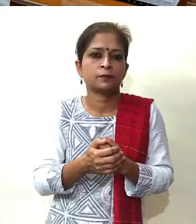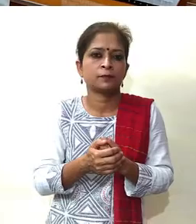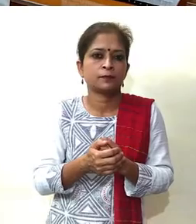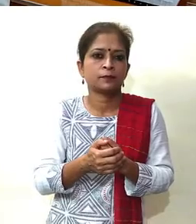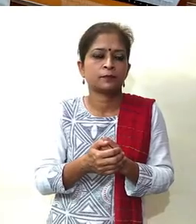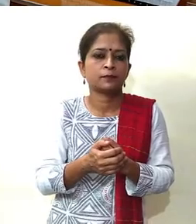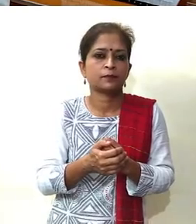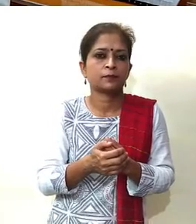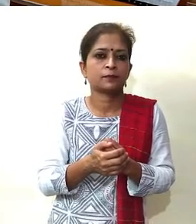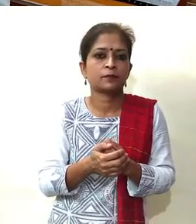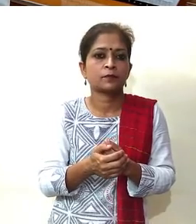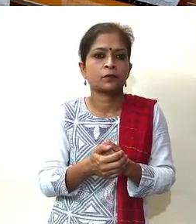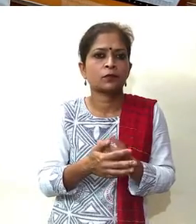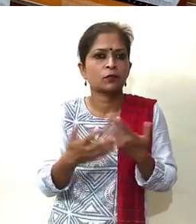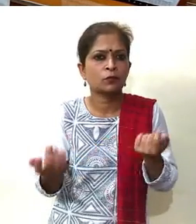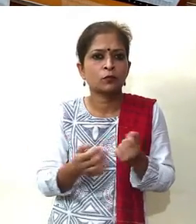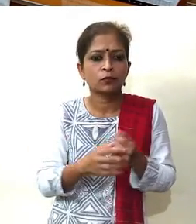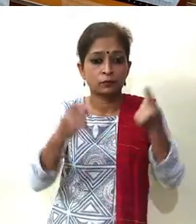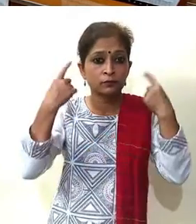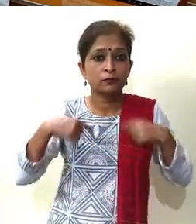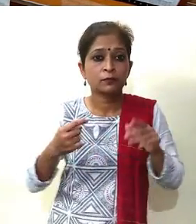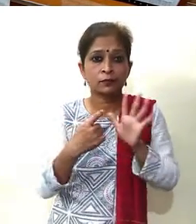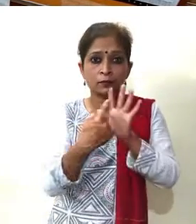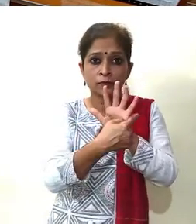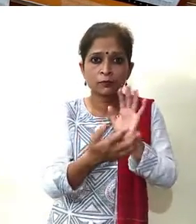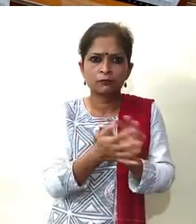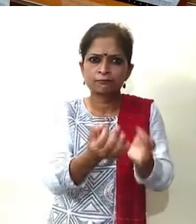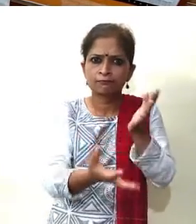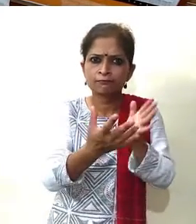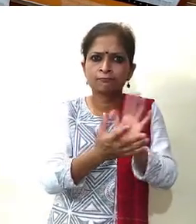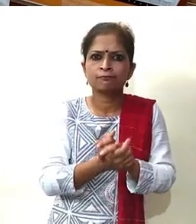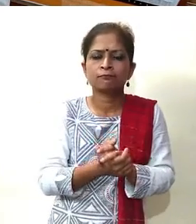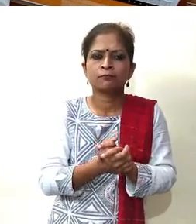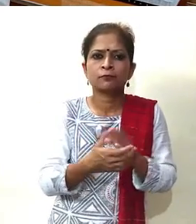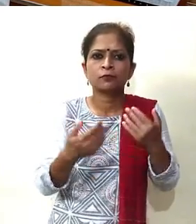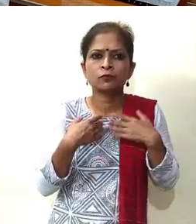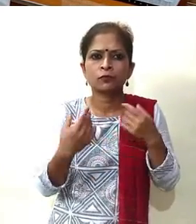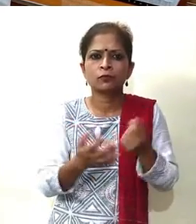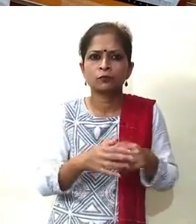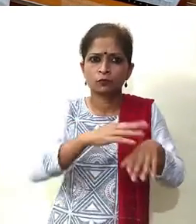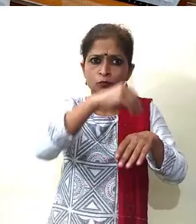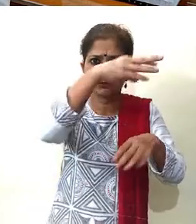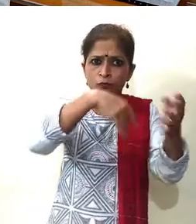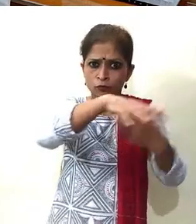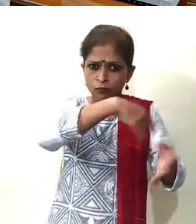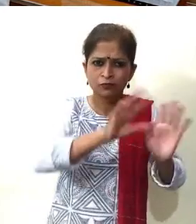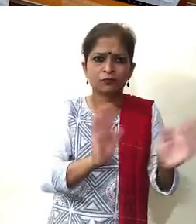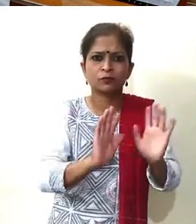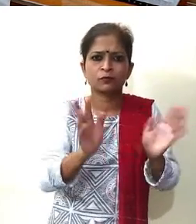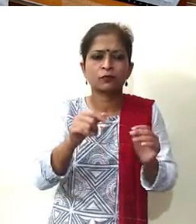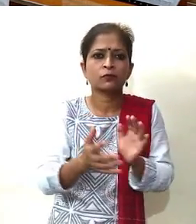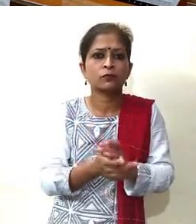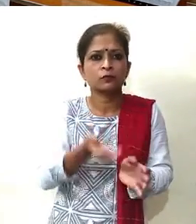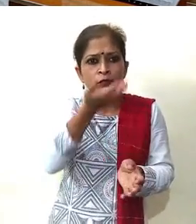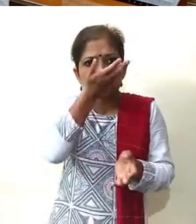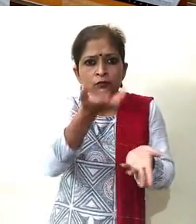न तेजन आप। पंचभूत से बनता है ना शरीर, जल जाता है। ना तो उताप हूं, ना तो ये भूमि का हिस्सा हूं, ना तो वो